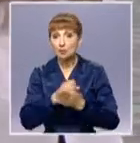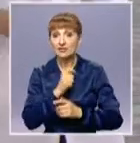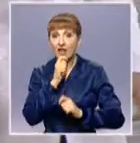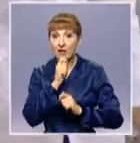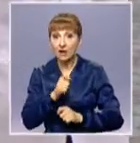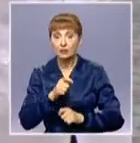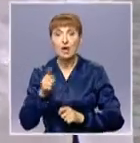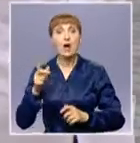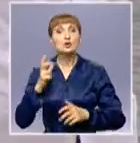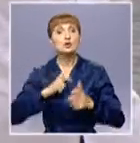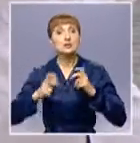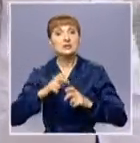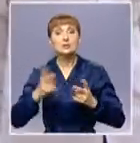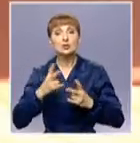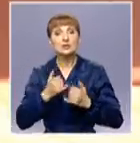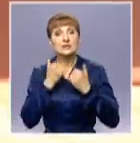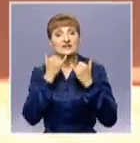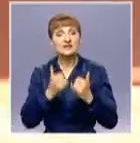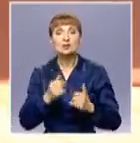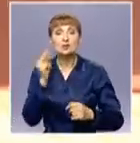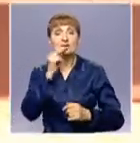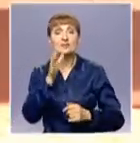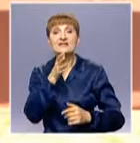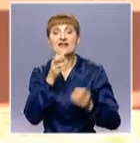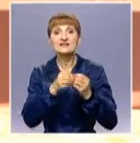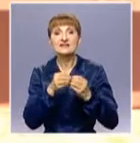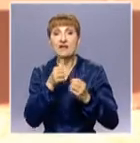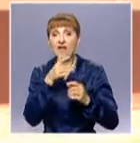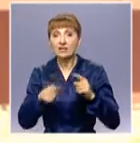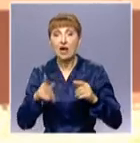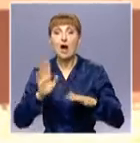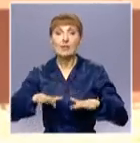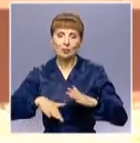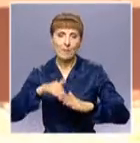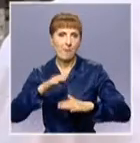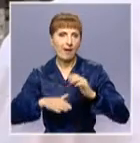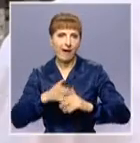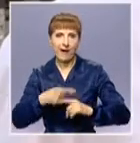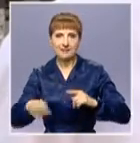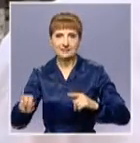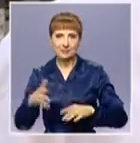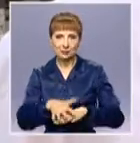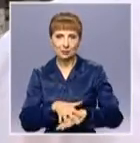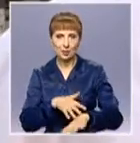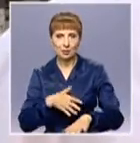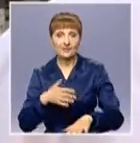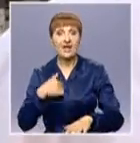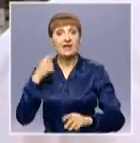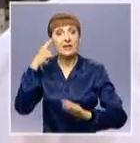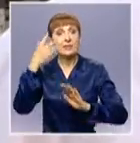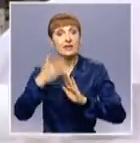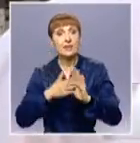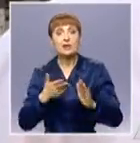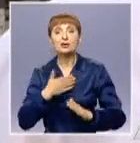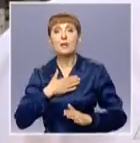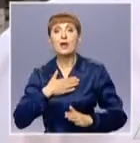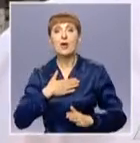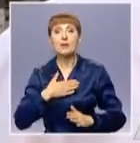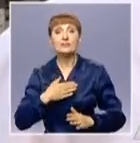студентам медвузов нужно посвятить учебе 10 лет, а потом их ждут годы практики. Потому что я понимаю, то, что это мое